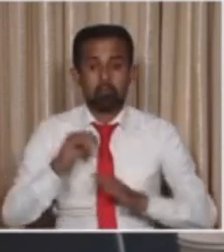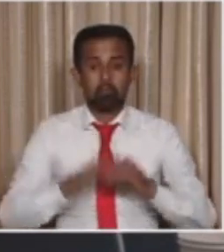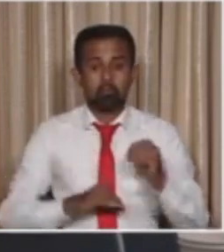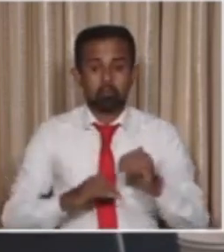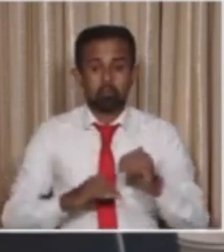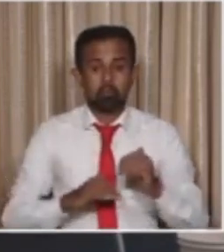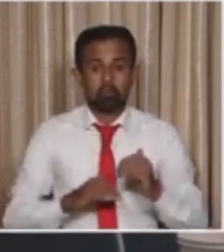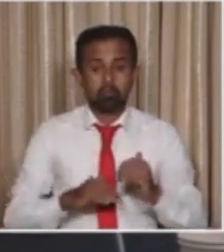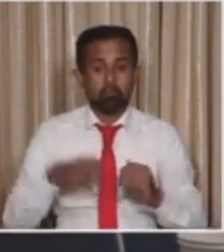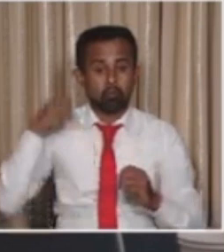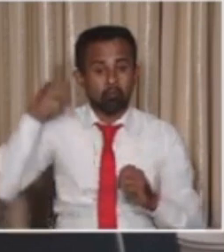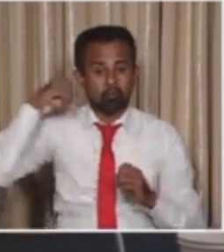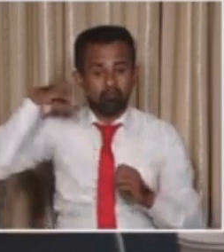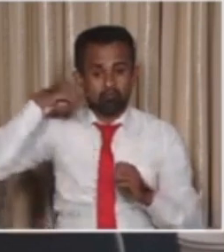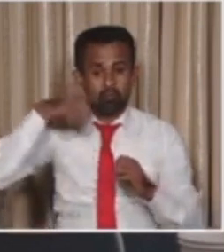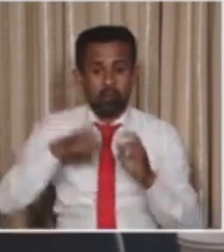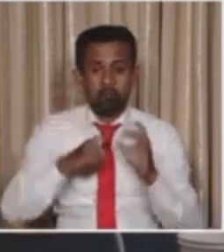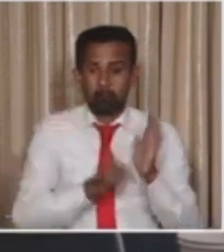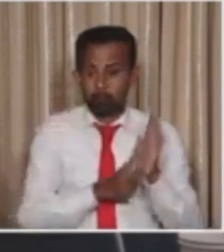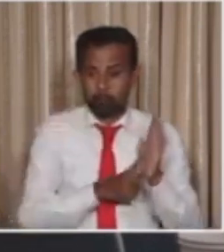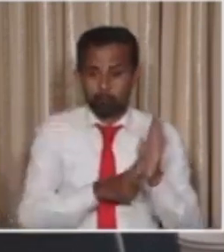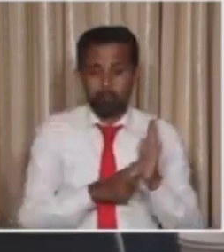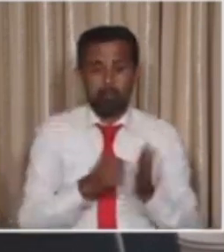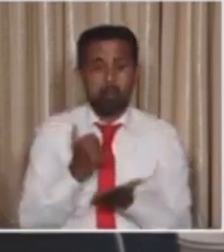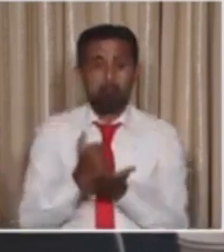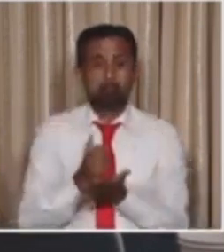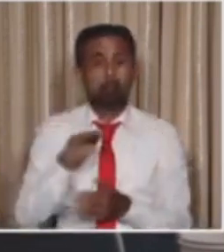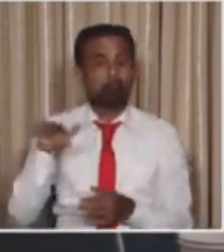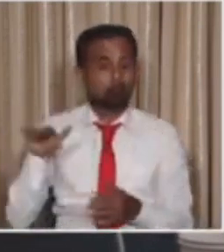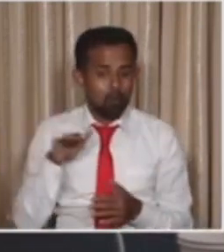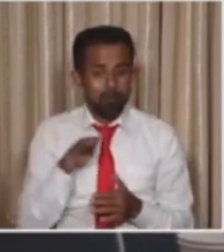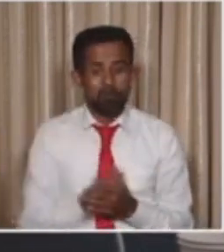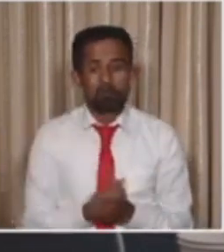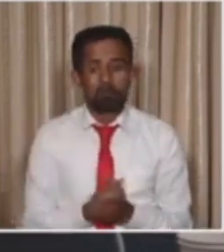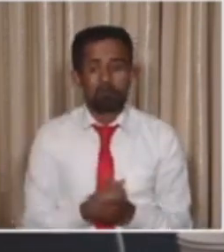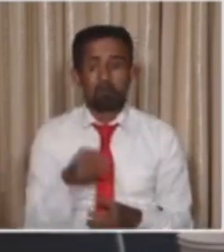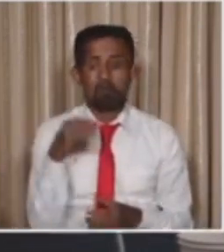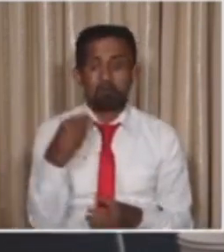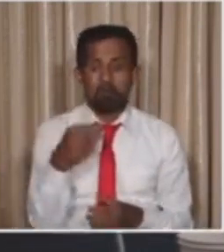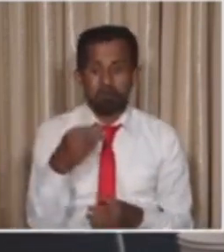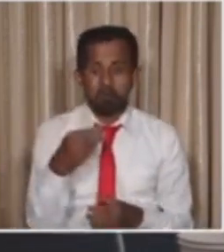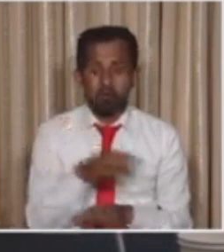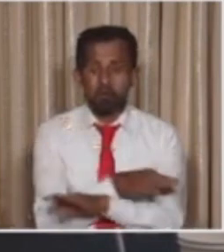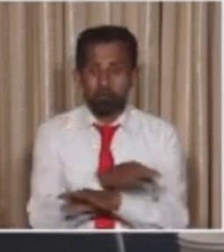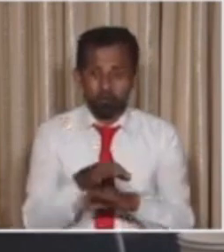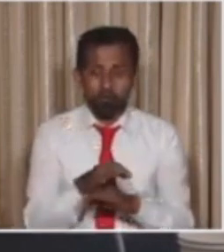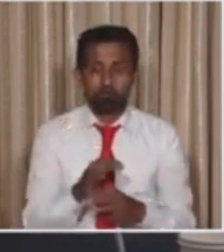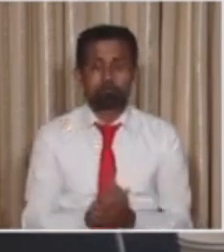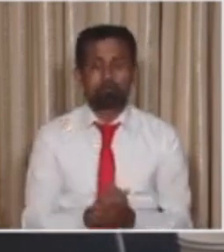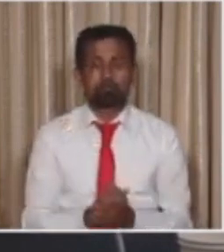எலக்ட்ரிசிட்டியாக இருக்கலாம், அல்லது வங்கி இன்னைக்கு கடன் பெறுகின்ற